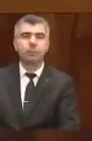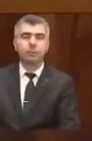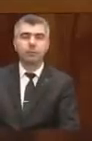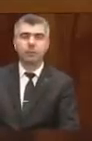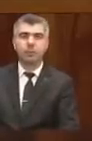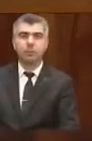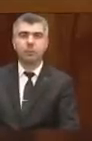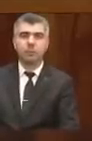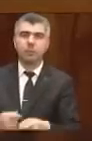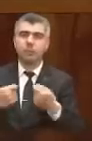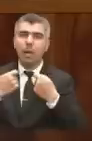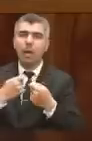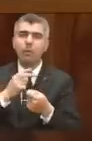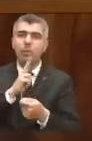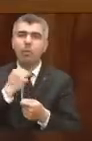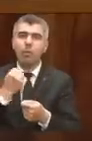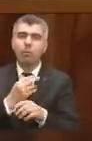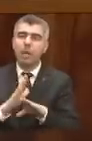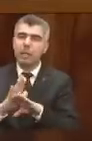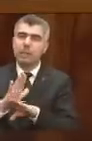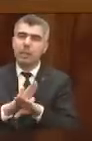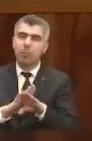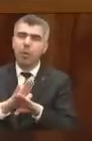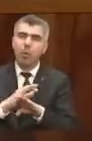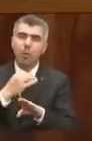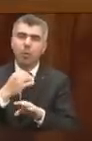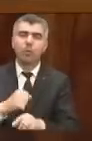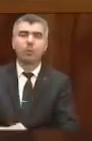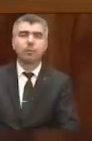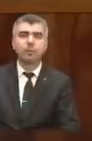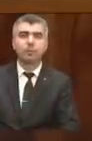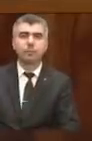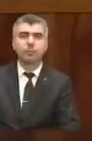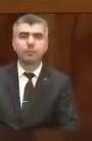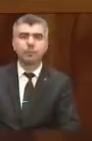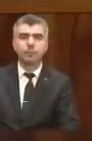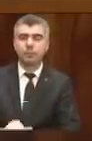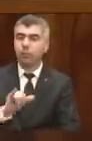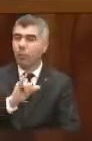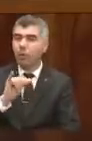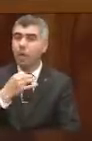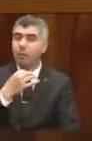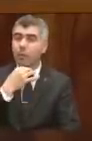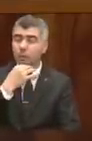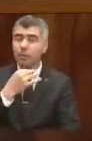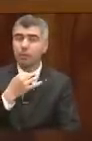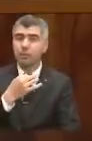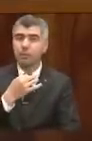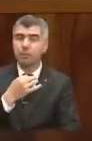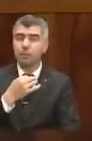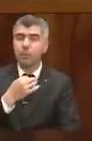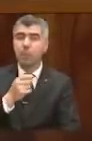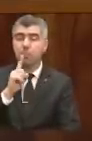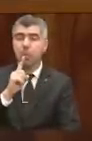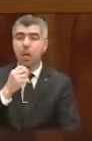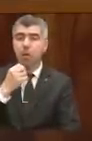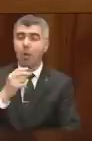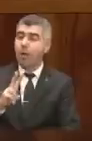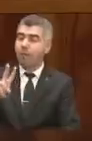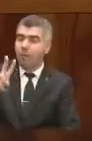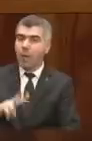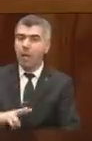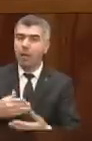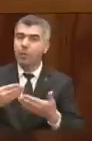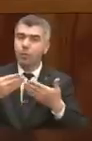سيد رئيس الحكومه سمحو ليا نقول لكم واحد العباره اللي تعجبكمش ولكن للاسف الشديد هي الواقع